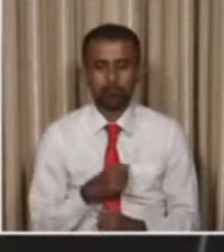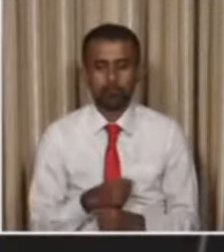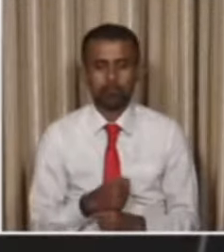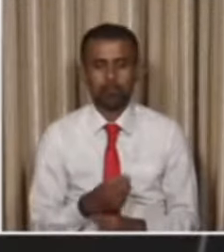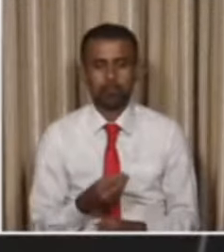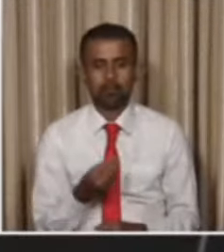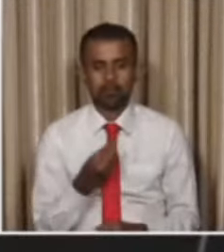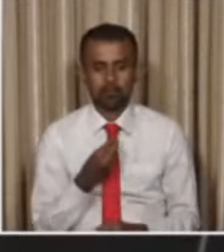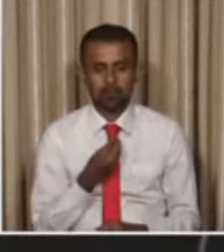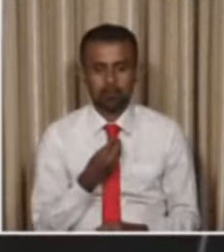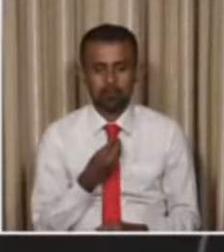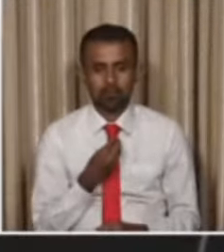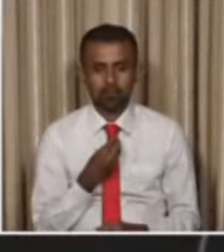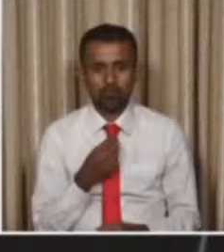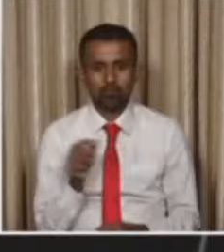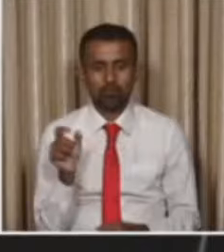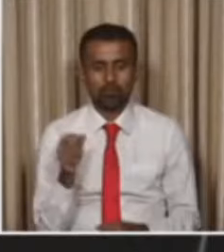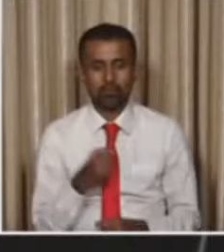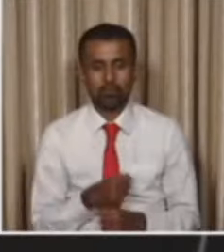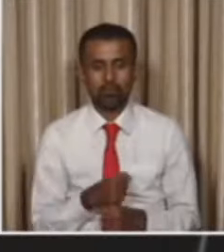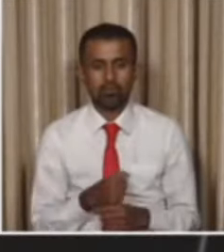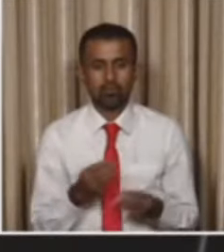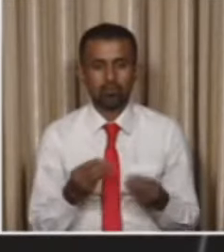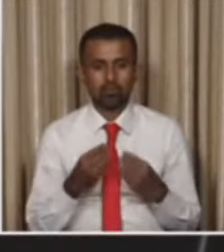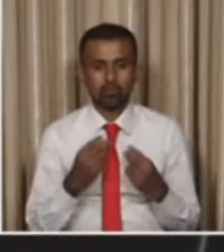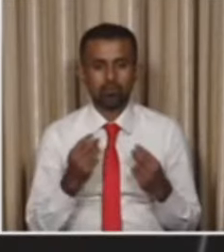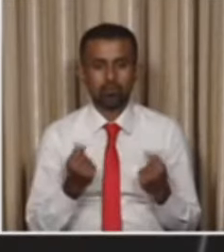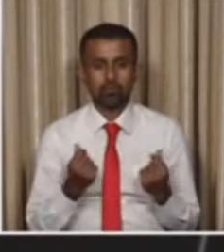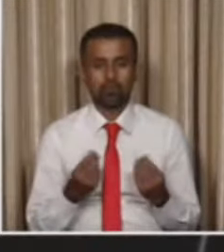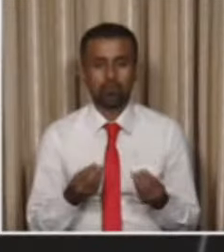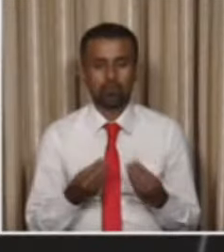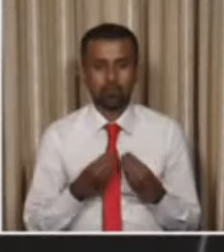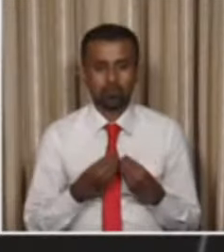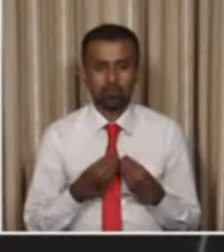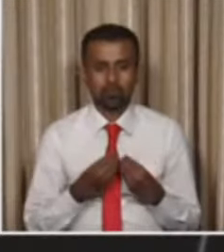අරගෙන එතුමාට ආණ්ඩුව ගත්ත ගාම්ම හම්බුනේ